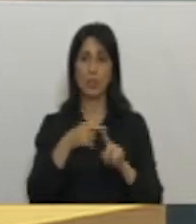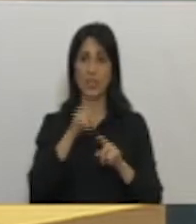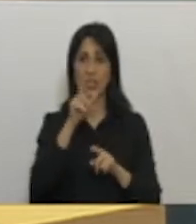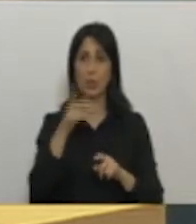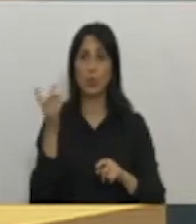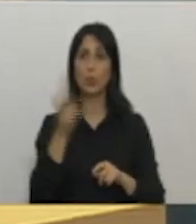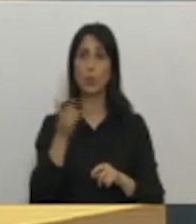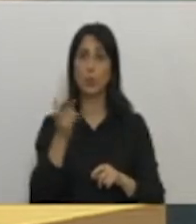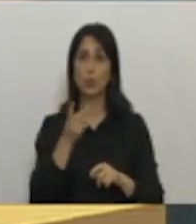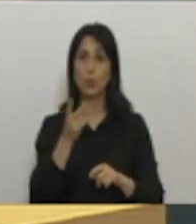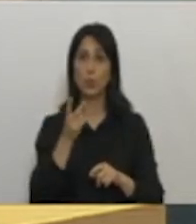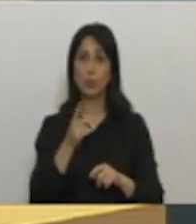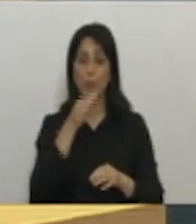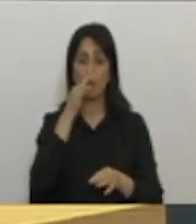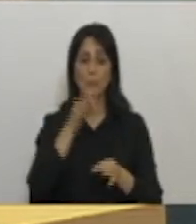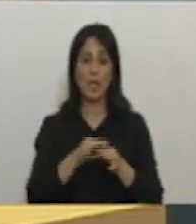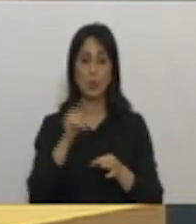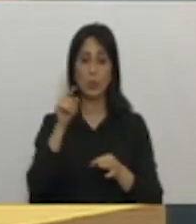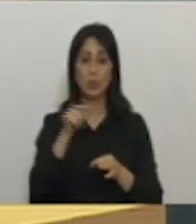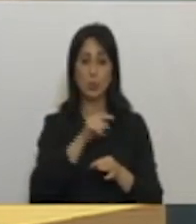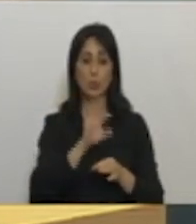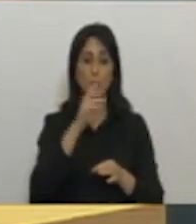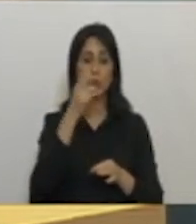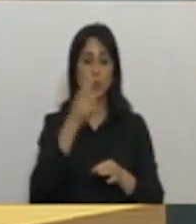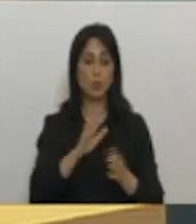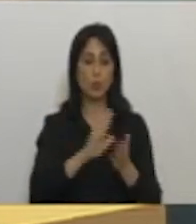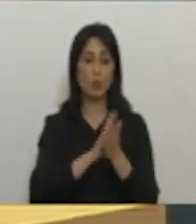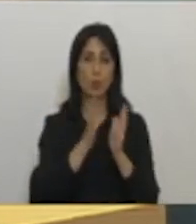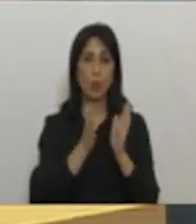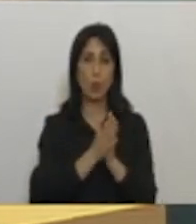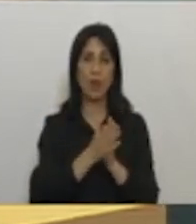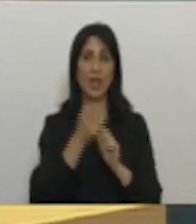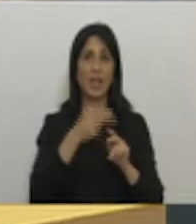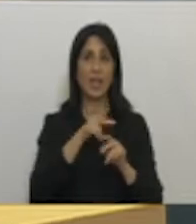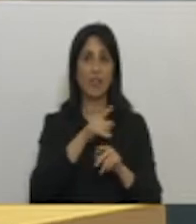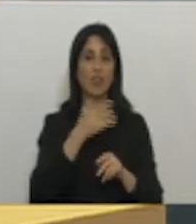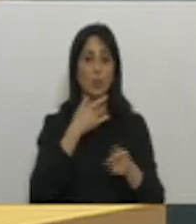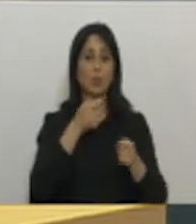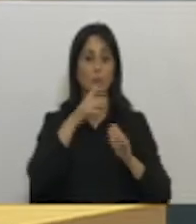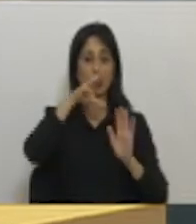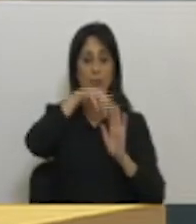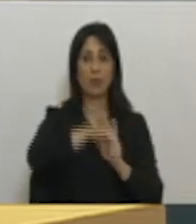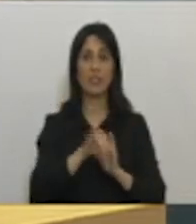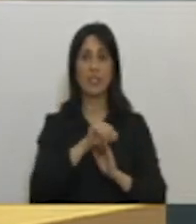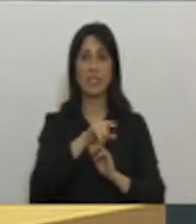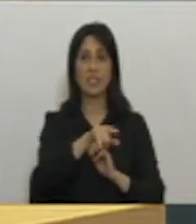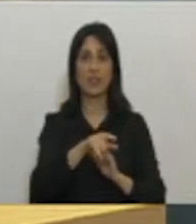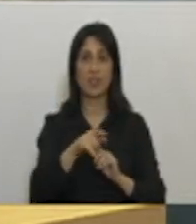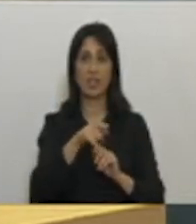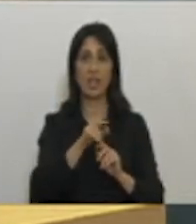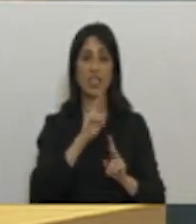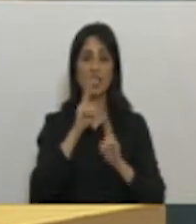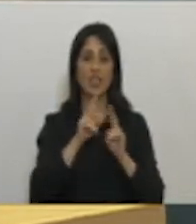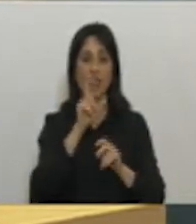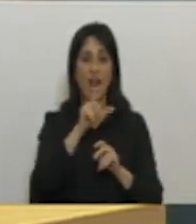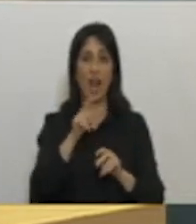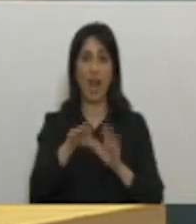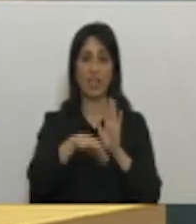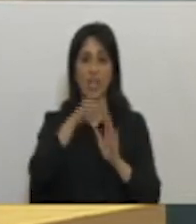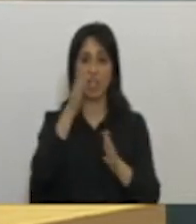უნდა აგებდნენ პასუხს სოციალურ მდგომარეობაზე იმ მუნიციპალიტეტში სადაც ისინი არჩეული ან ხალხის მიერ